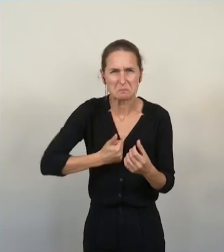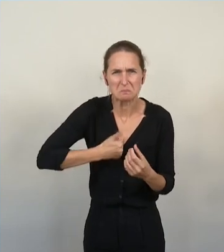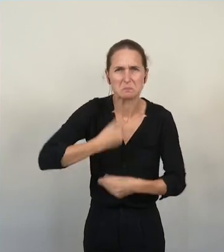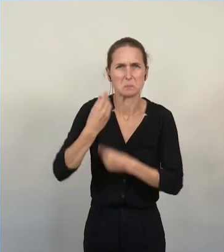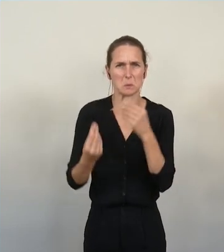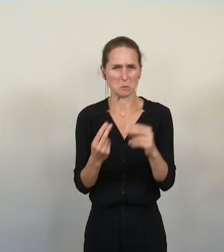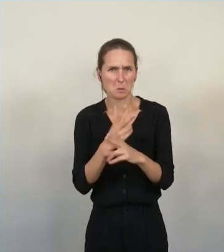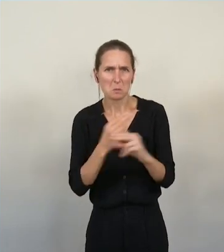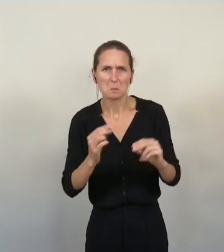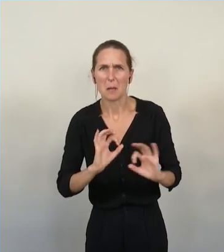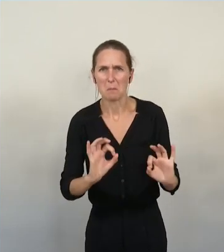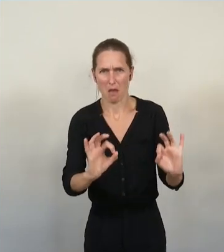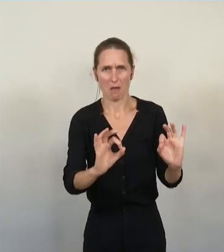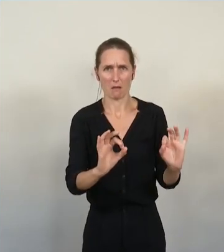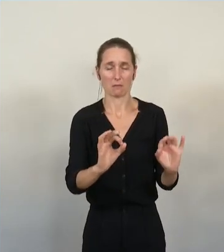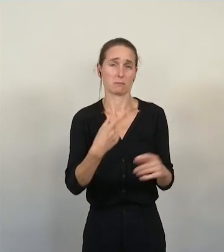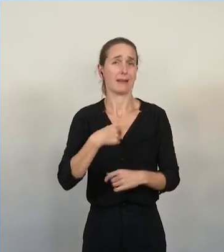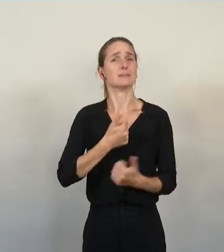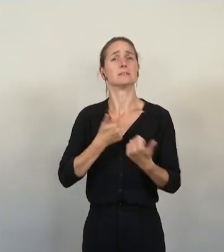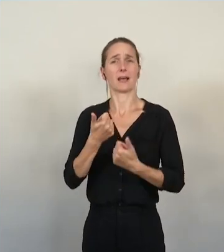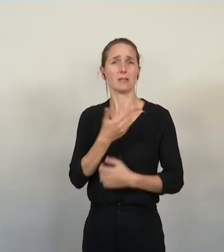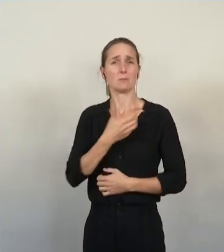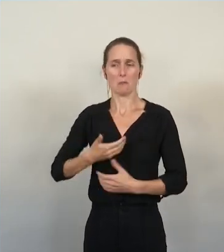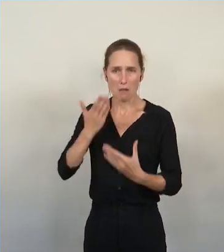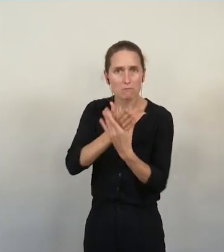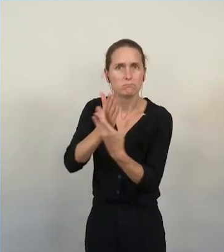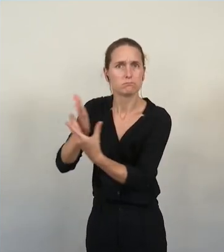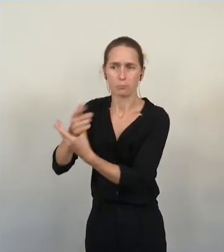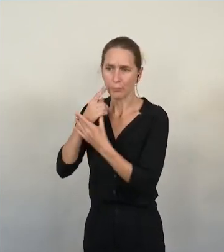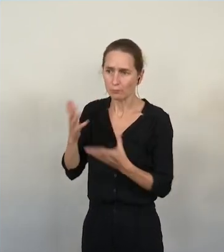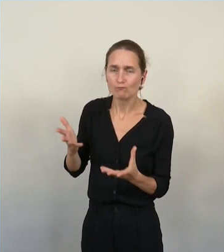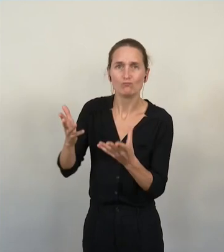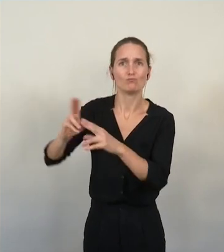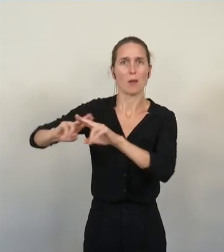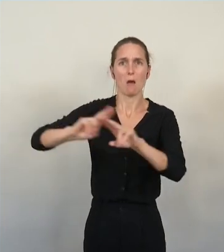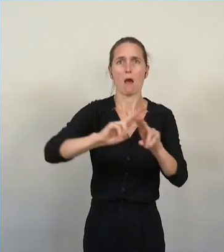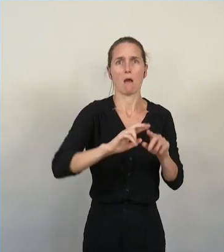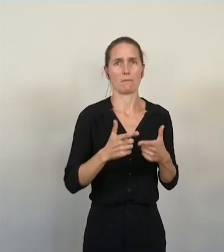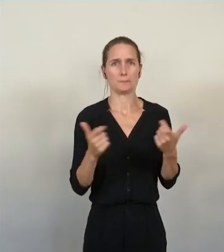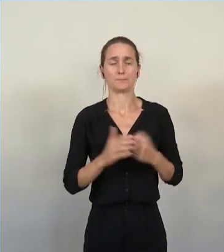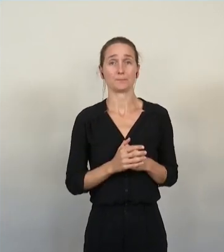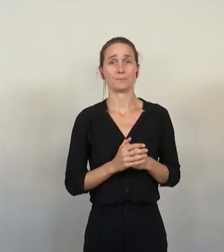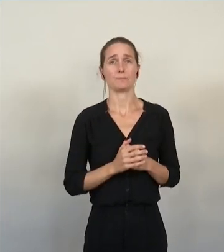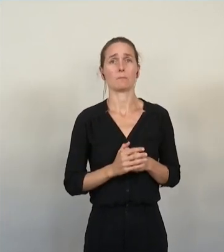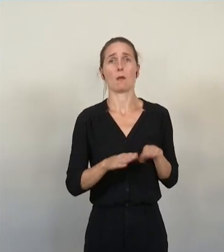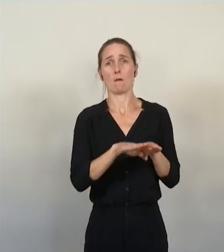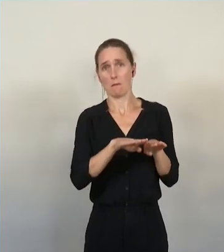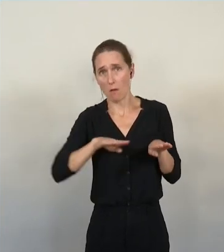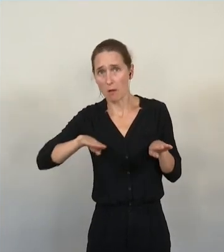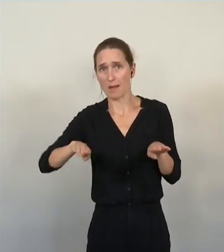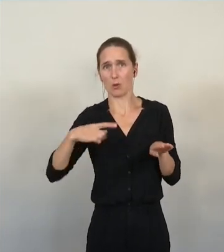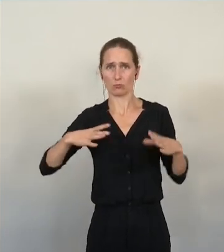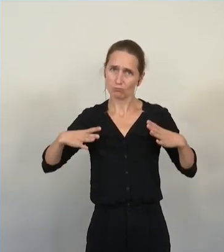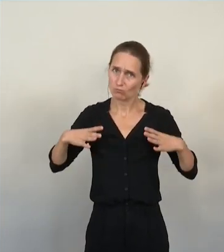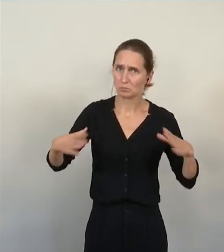service municipal parallèlement à ces opérations de rénovation nous avons donc souhaité mettre en place une politique de